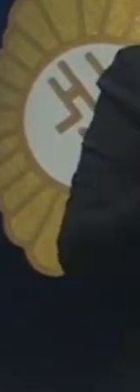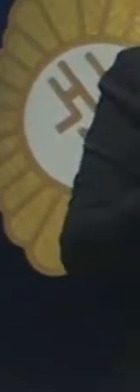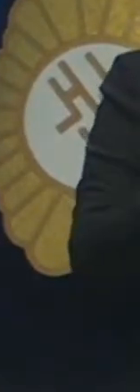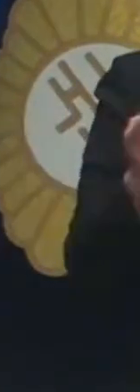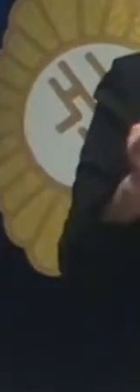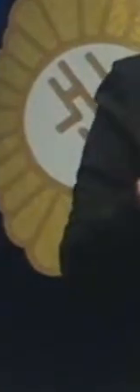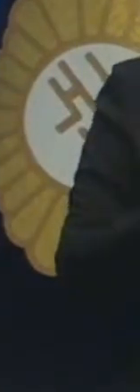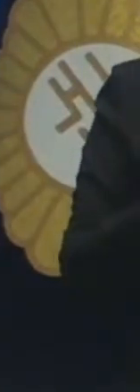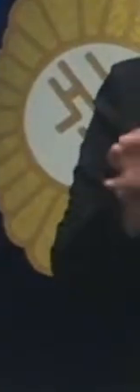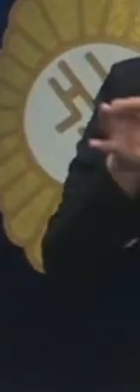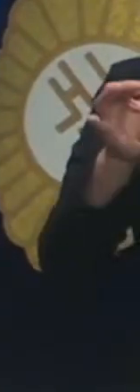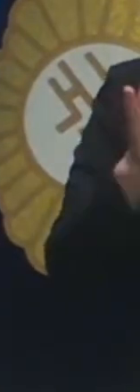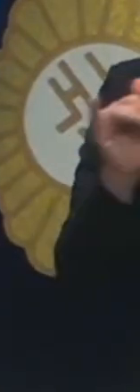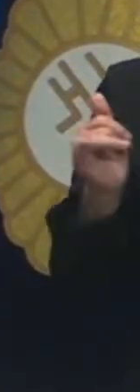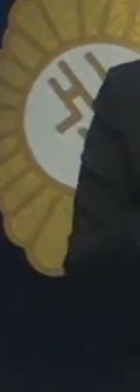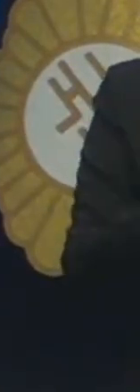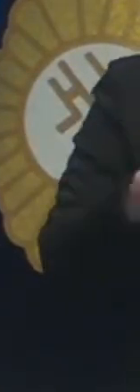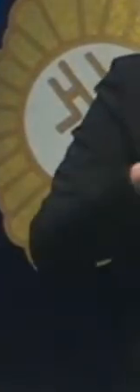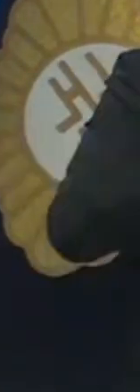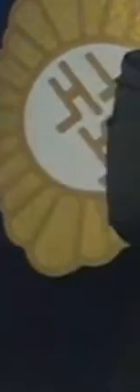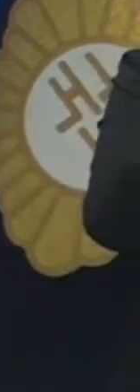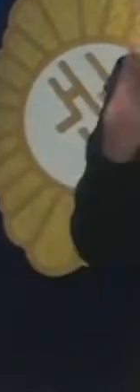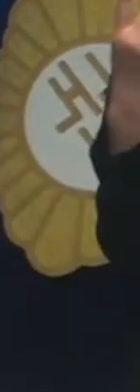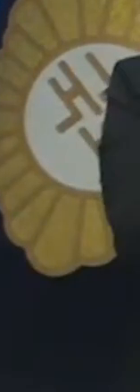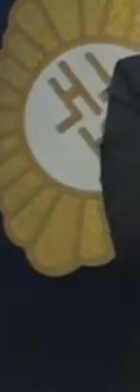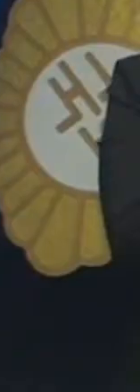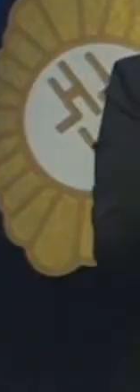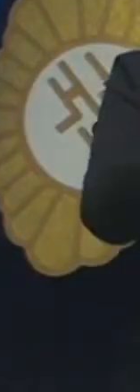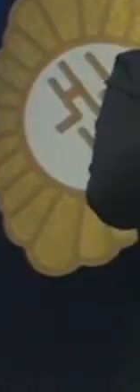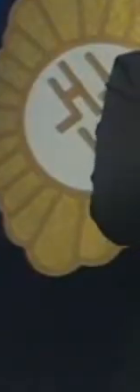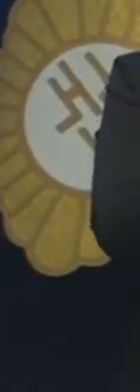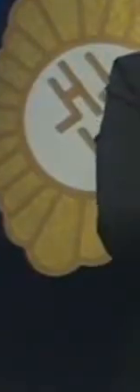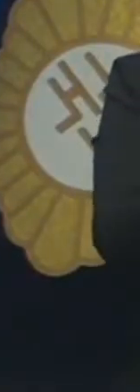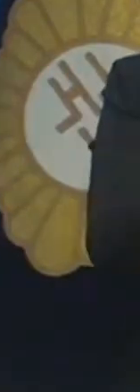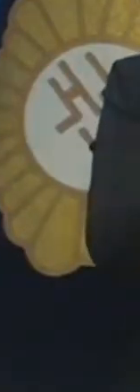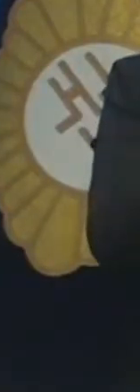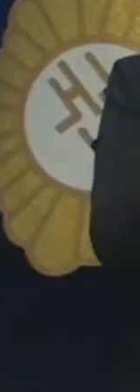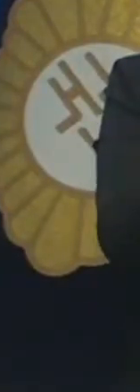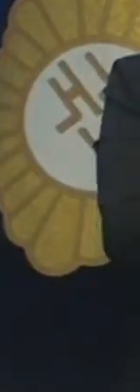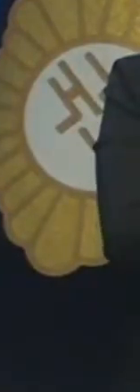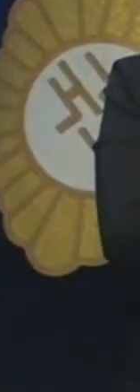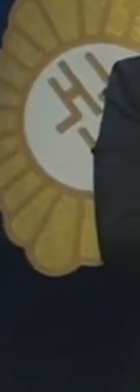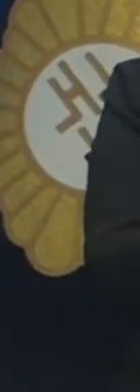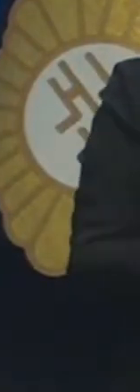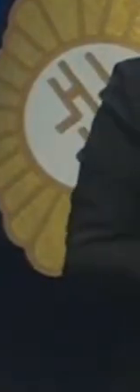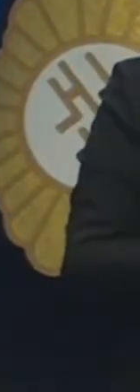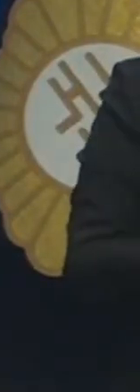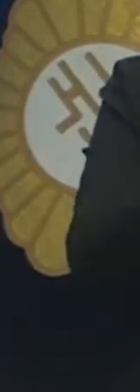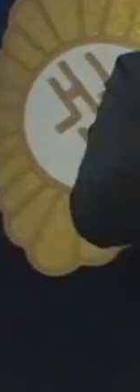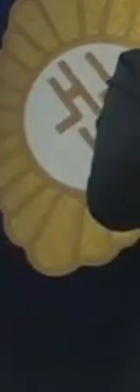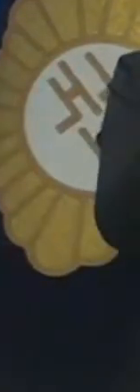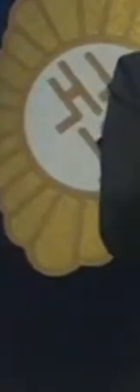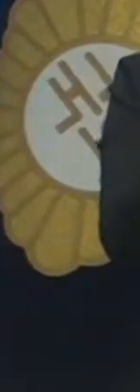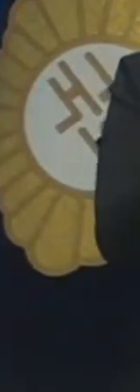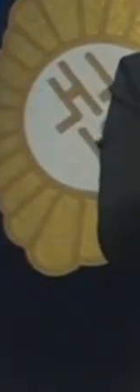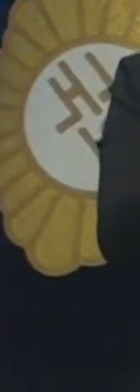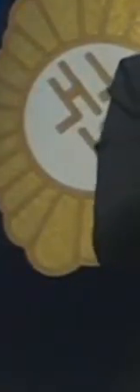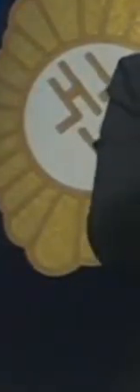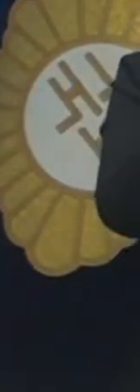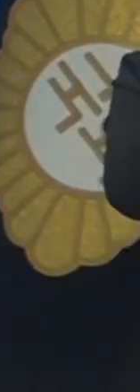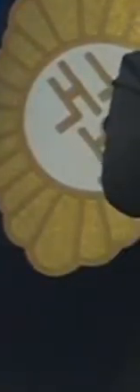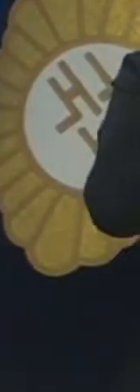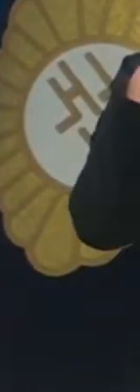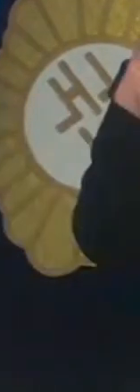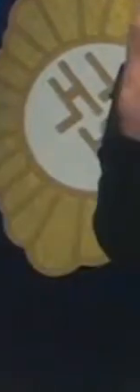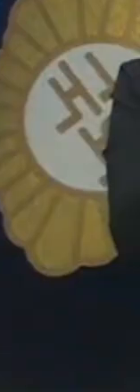노동자와 입점업체가 처해 있는 이 현실을 바꿔내고 잘못된 사모펀드의 지금까지의 투자 전략을 공정하게